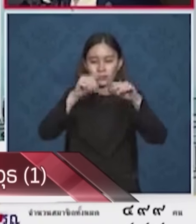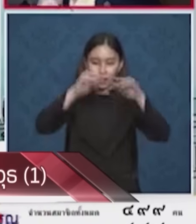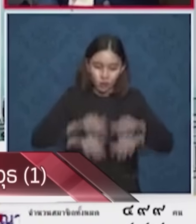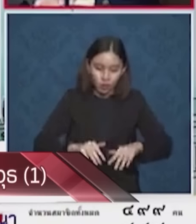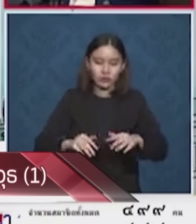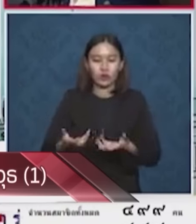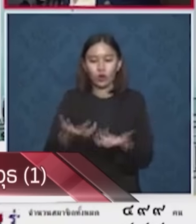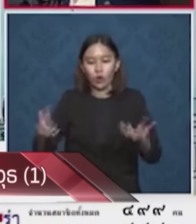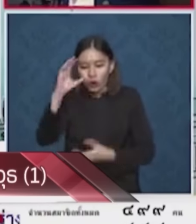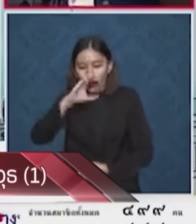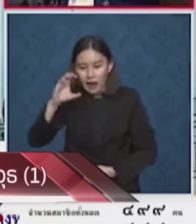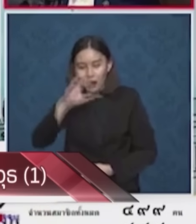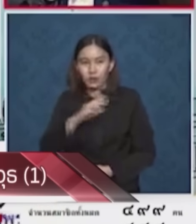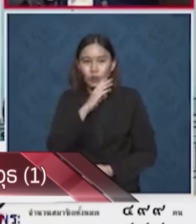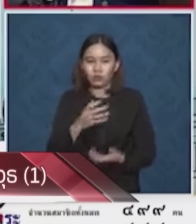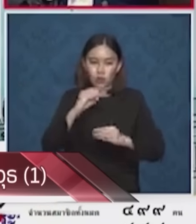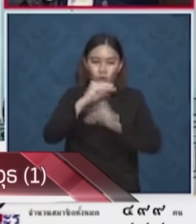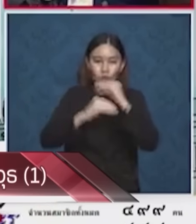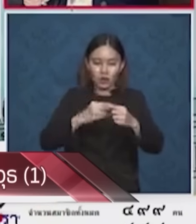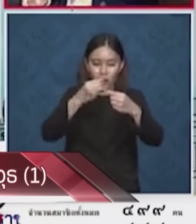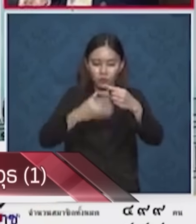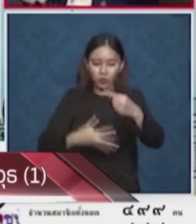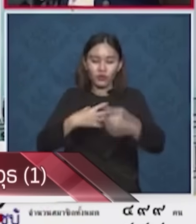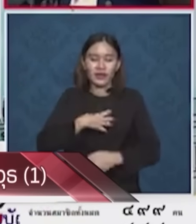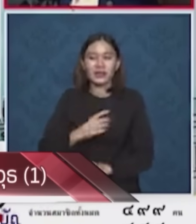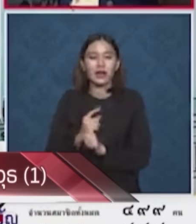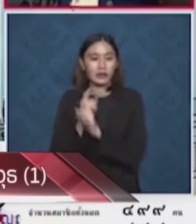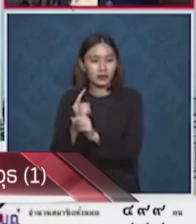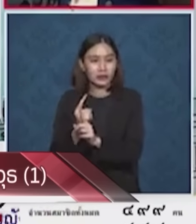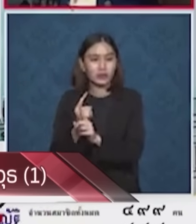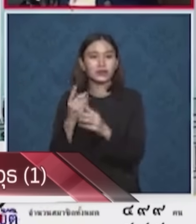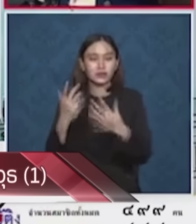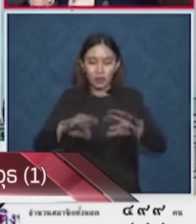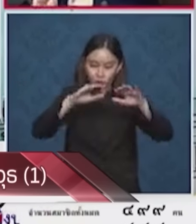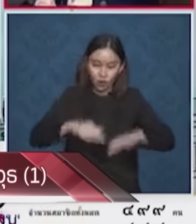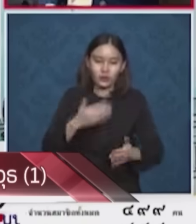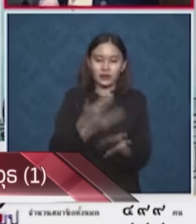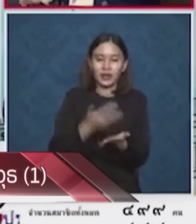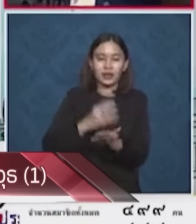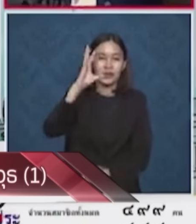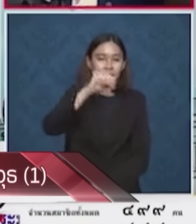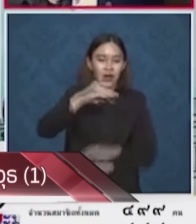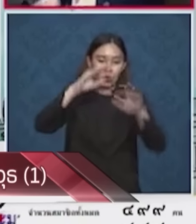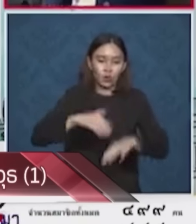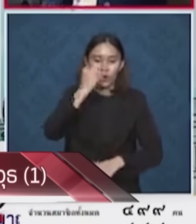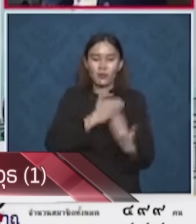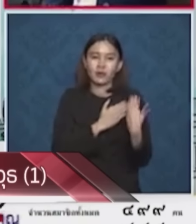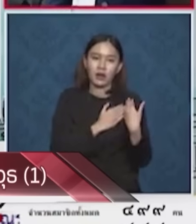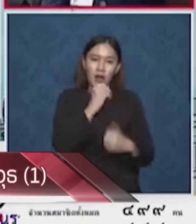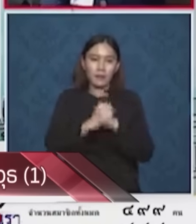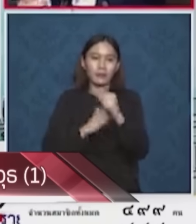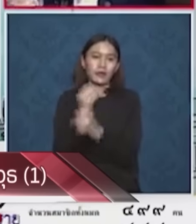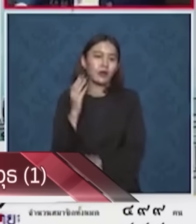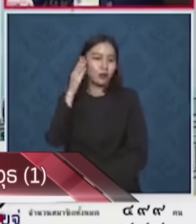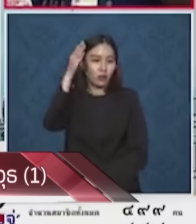หาอาวุธลงไม่ใช่ปล่อยให้จำนวนโครงการมีตามที่กองทัพต้องการแล้วไปยดไปลดยอดเงินดาวเอาแบบนี้เพราะมันจะเป็นภาระในปีต่อๆ